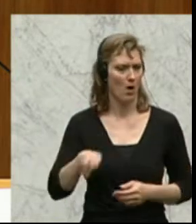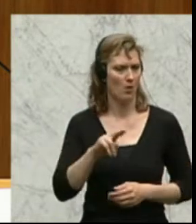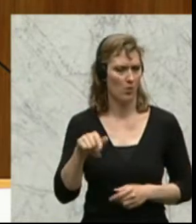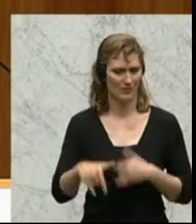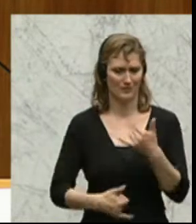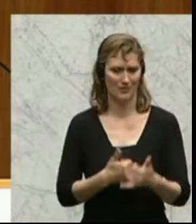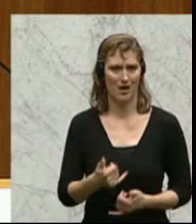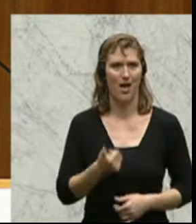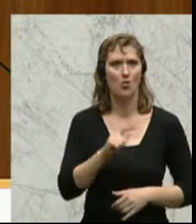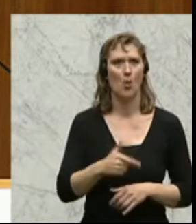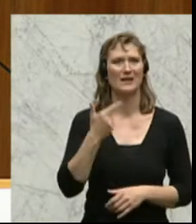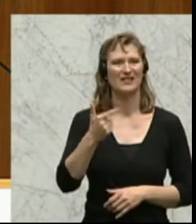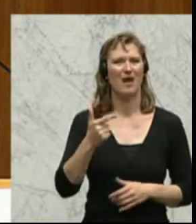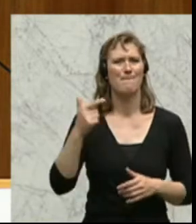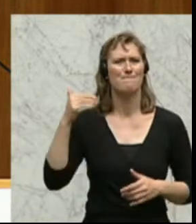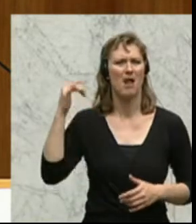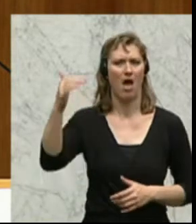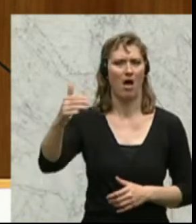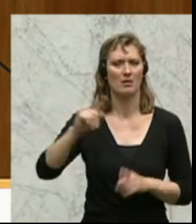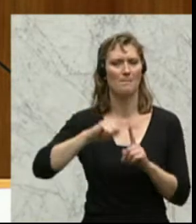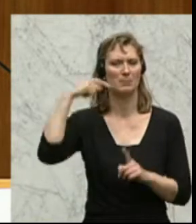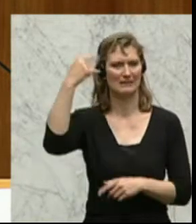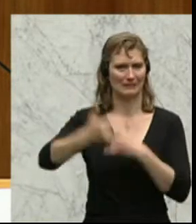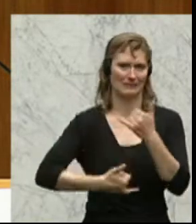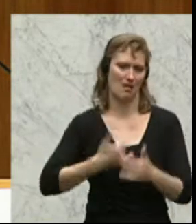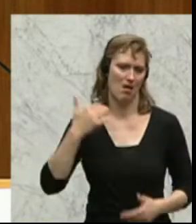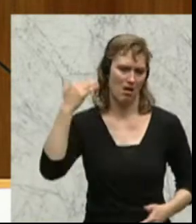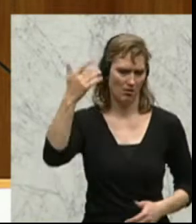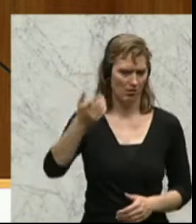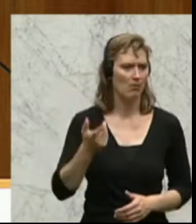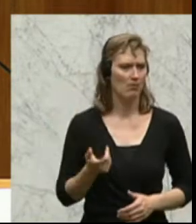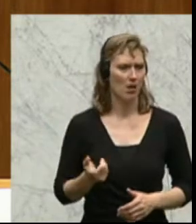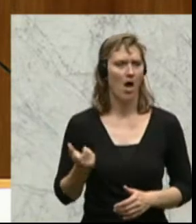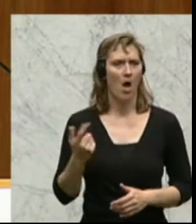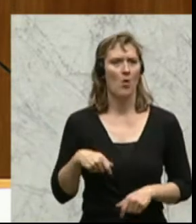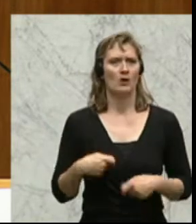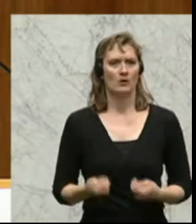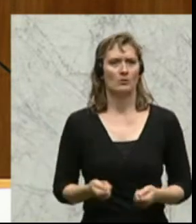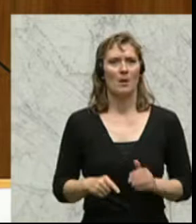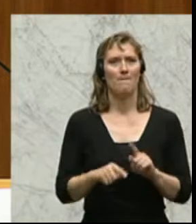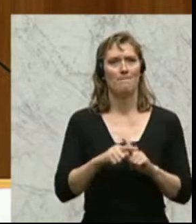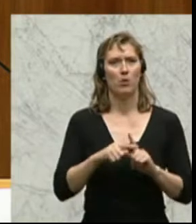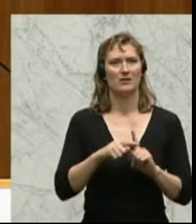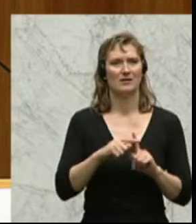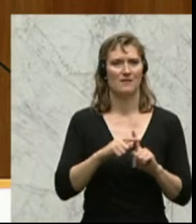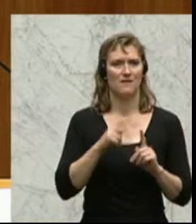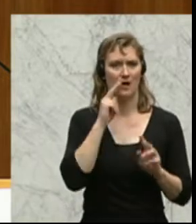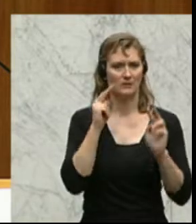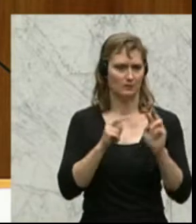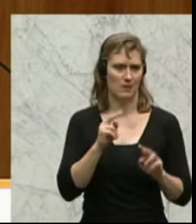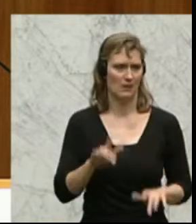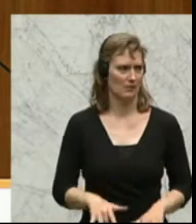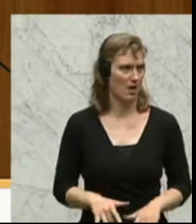Milliarden Euro für die Folgejahre, obwohl es auch positive Aspekte hier zu nennen gäbe. Mit